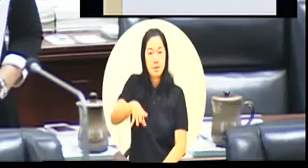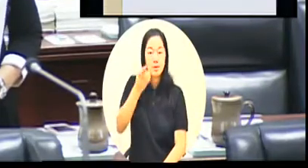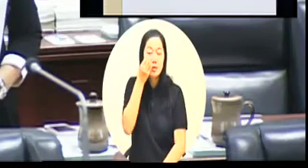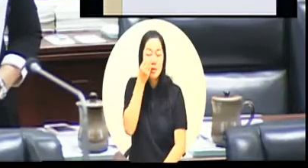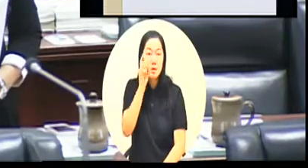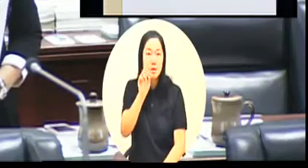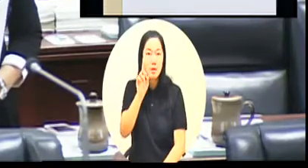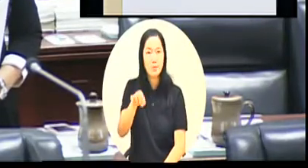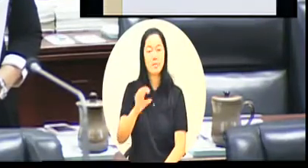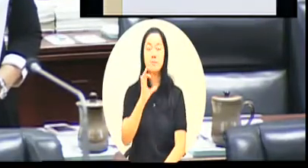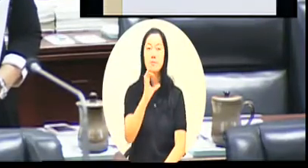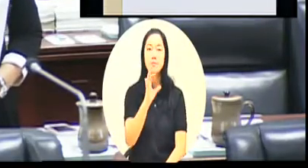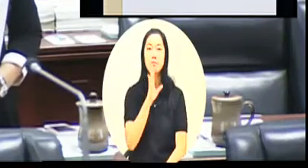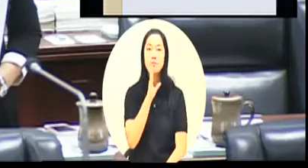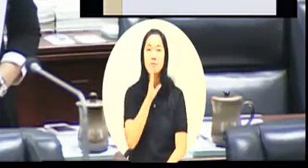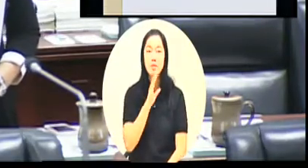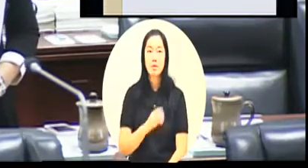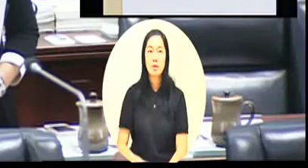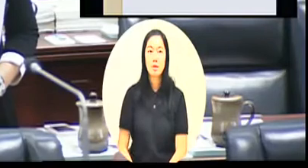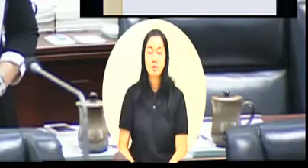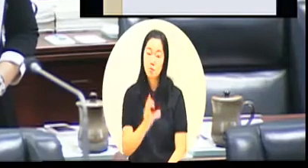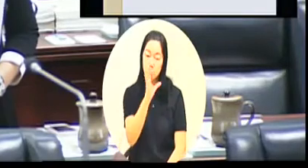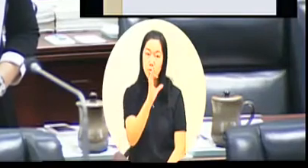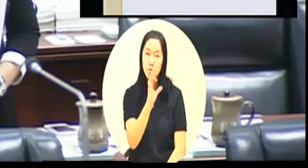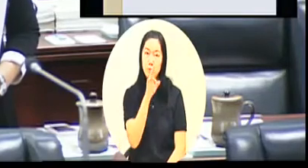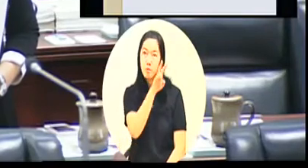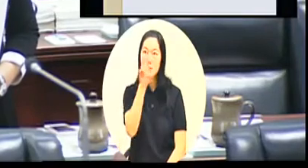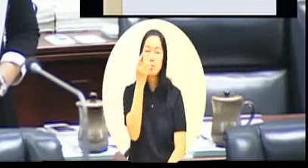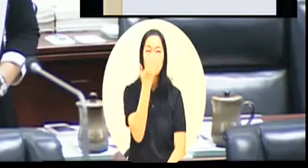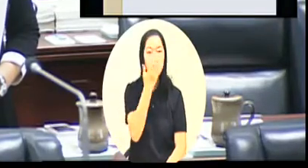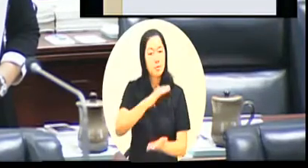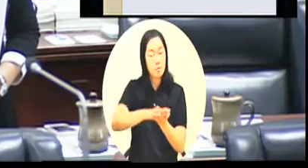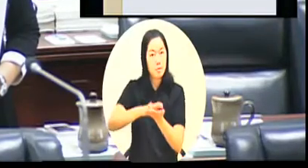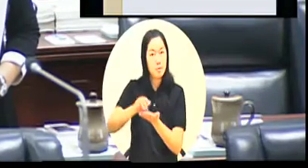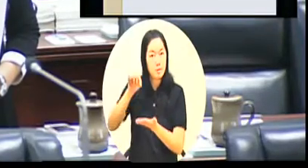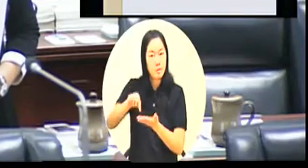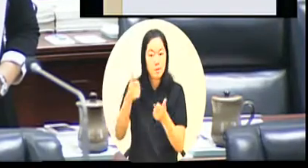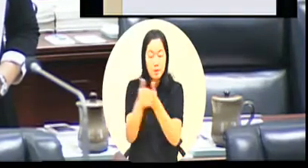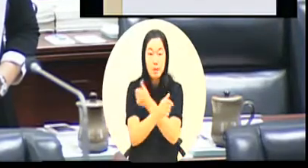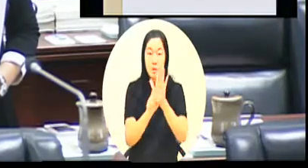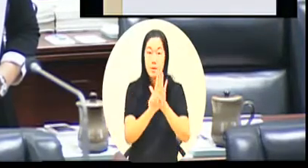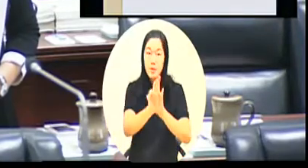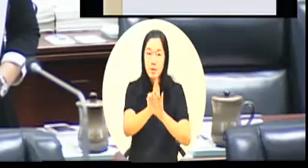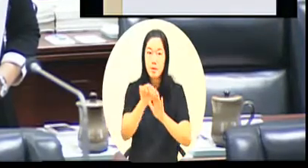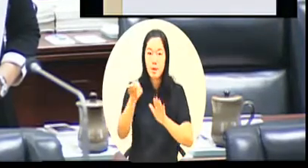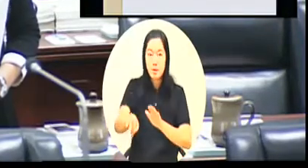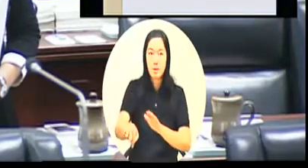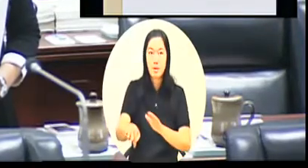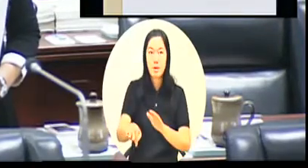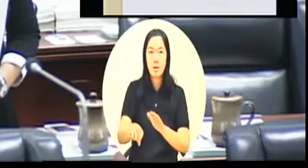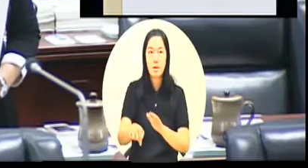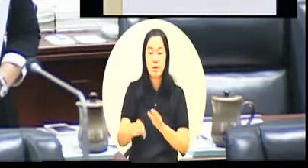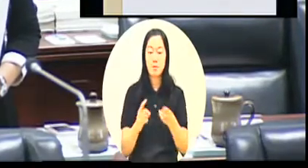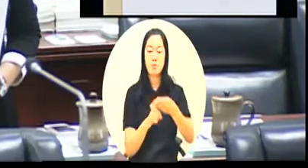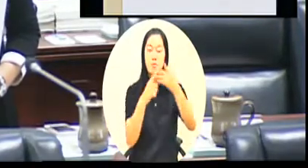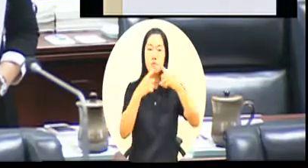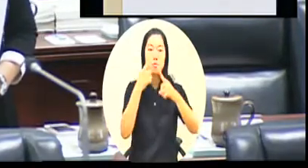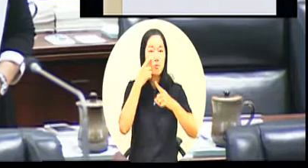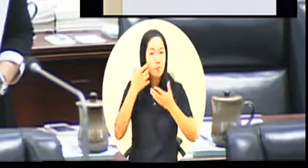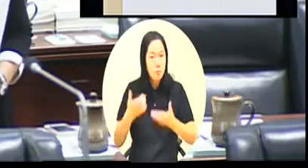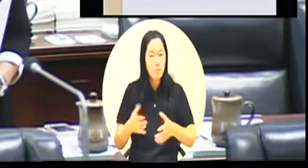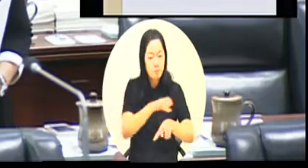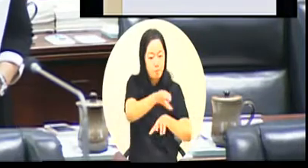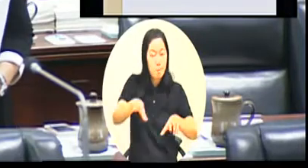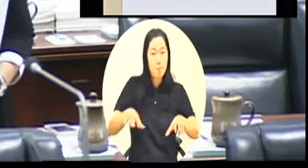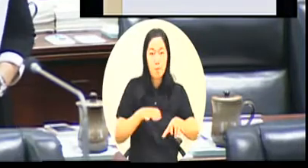就是洗手间，对不对？他洗手间如果很干净，他这个家庭主妇这个主人一定很重视他环境